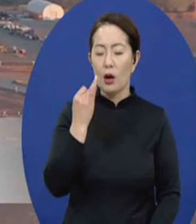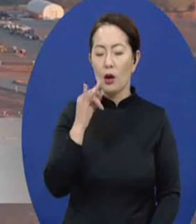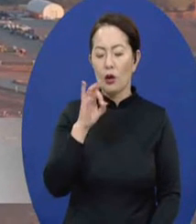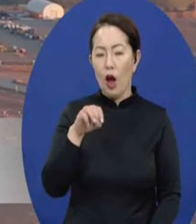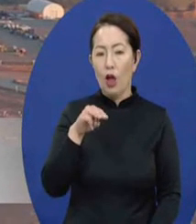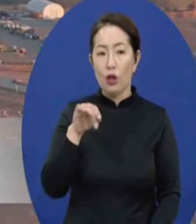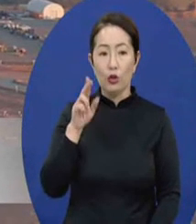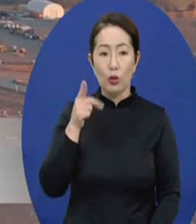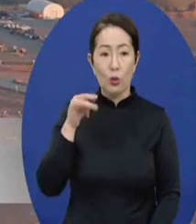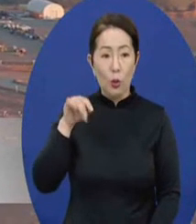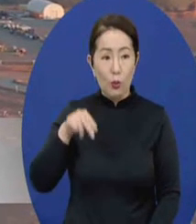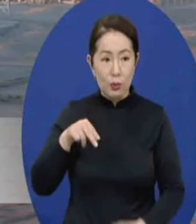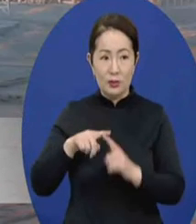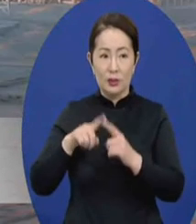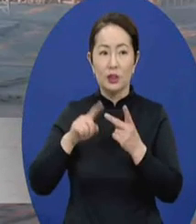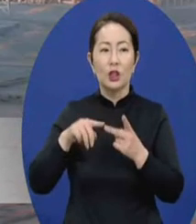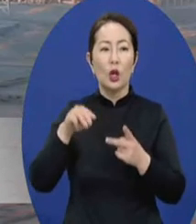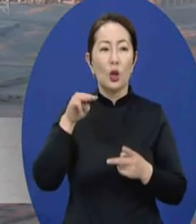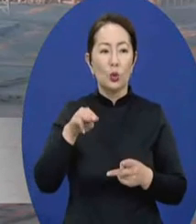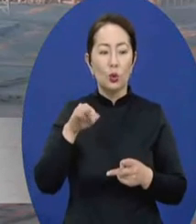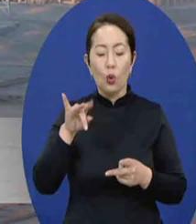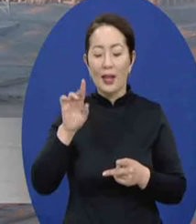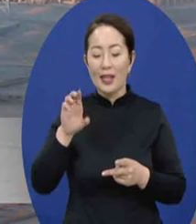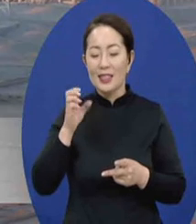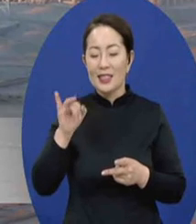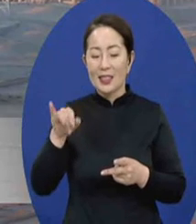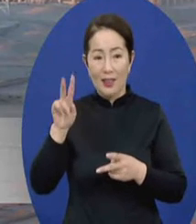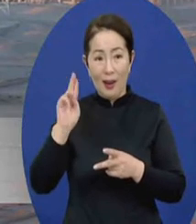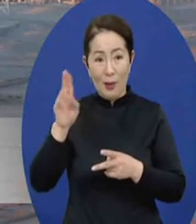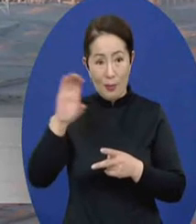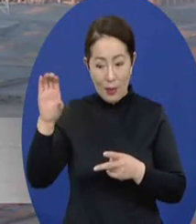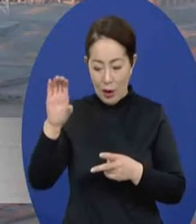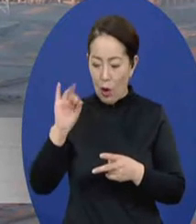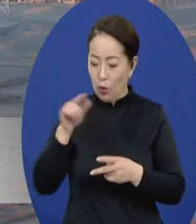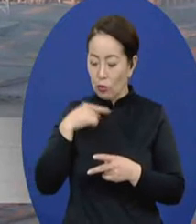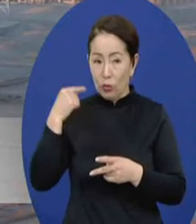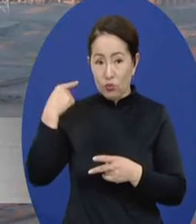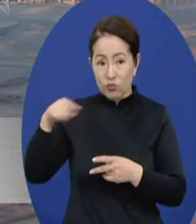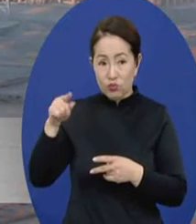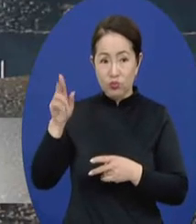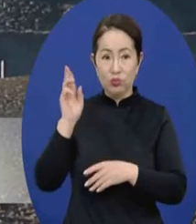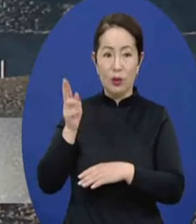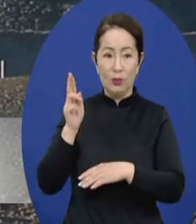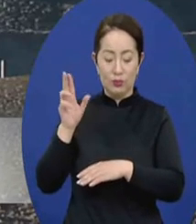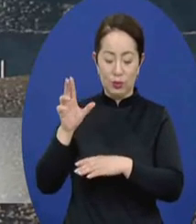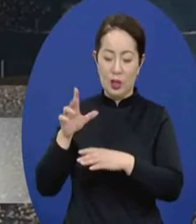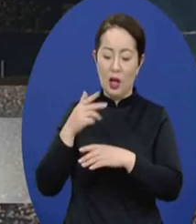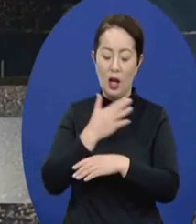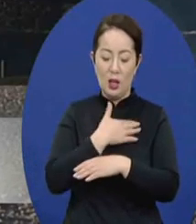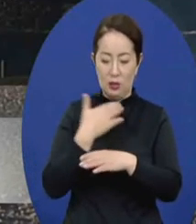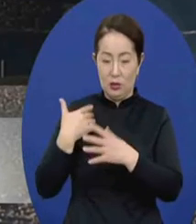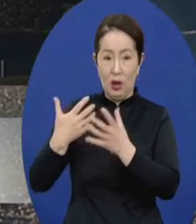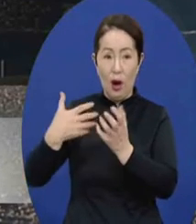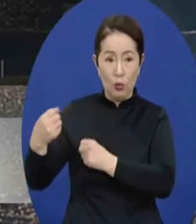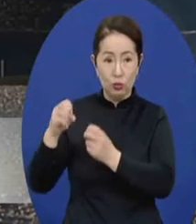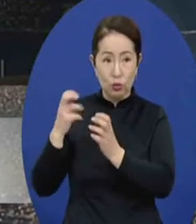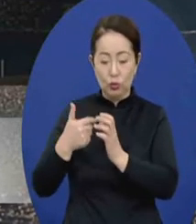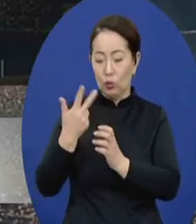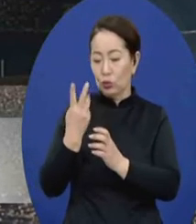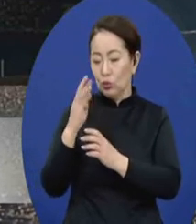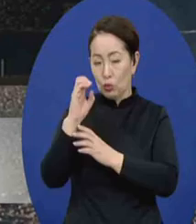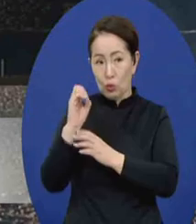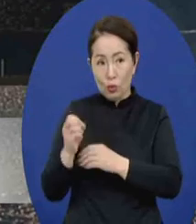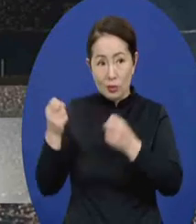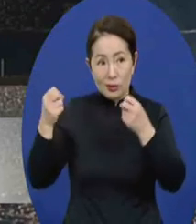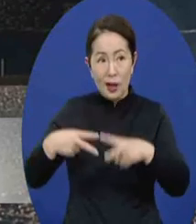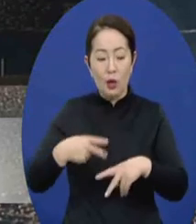Rio Tinto Group болон Turkish Steel Resources компани хувьд оюу толгой төслийн Монголын талын эзэмшлийн 34% ногдох